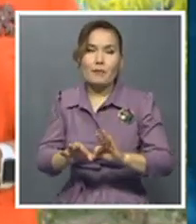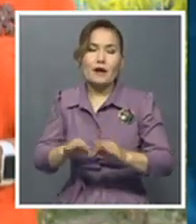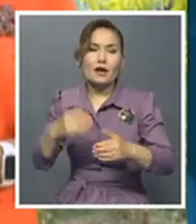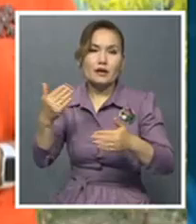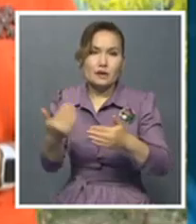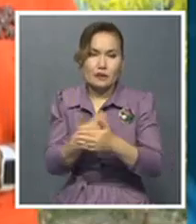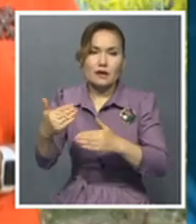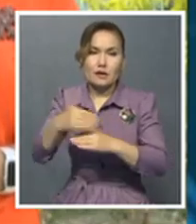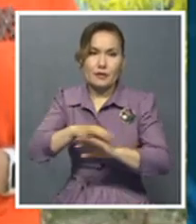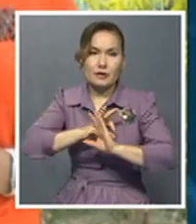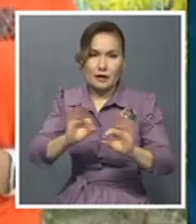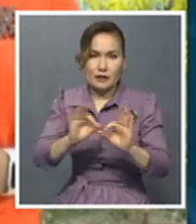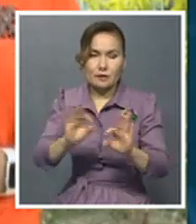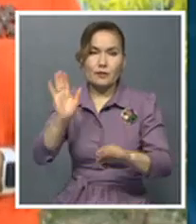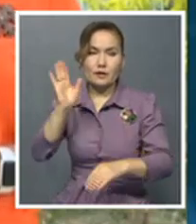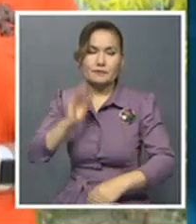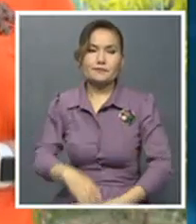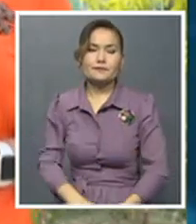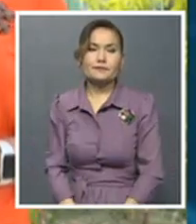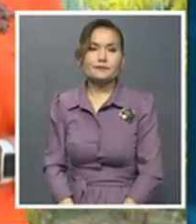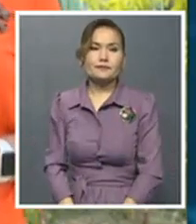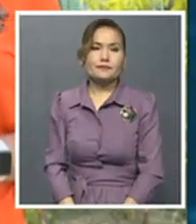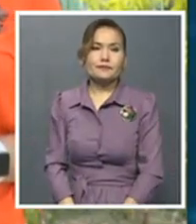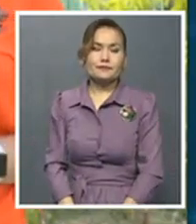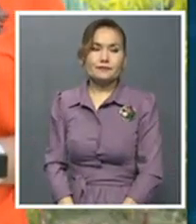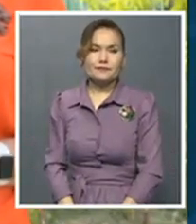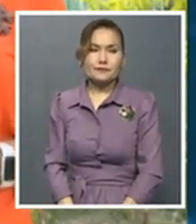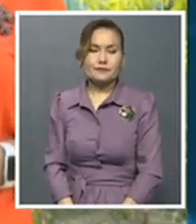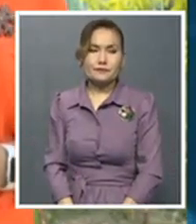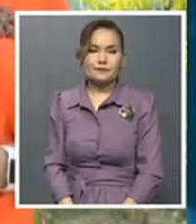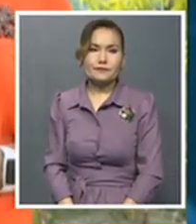жаңалықтарымызда баяндайтын боламыз. Рахмет, Жазира, ақпарат күтеміз, біз хабарымызды жалғастырамыз.